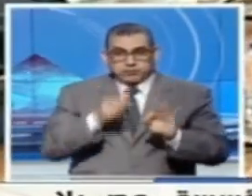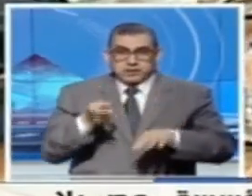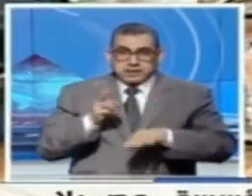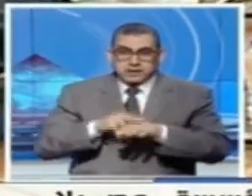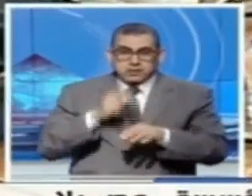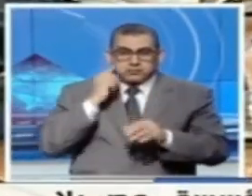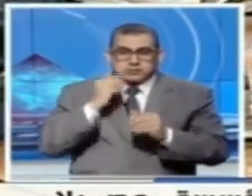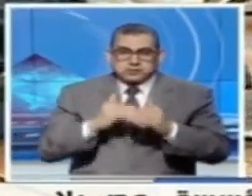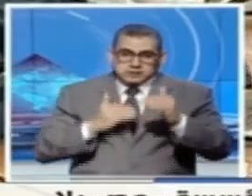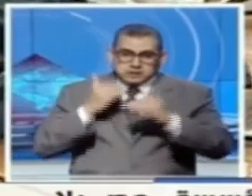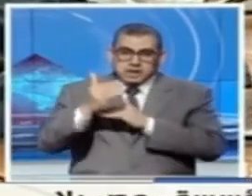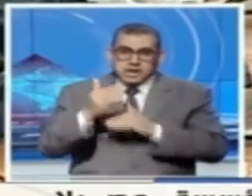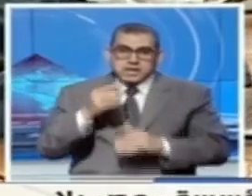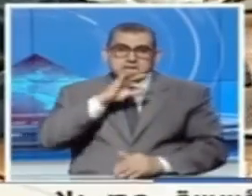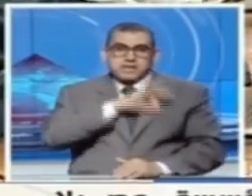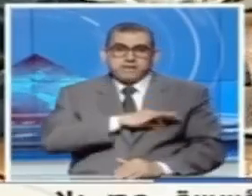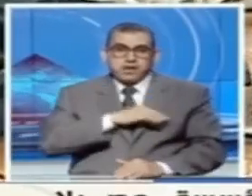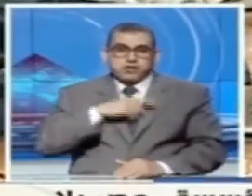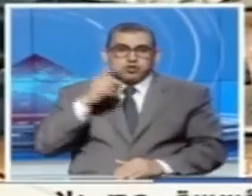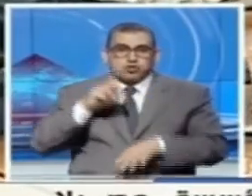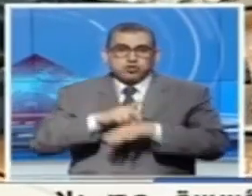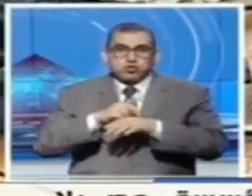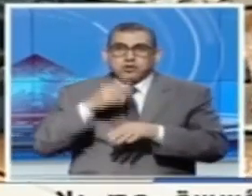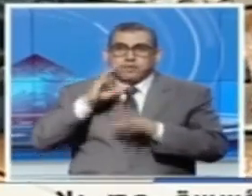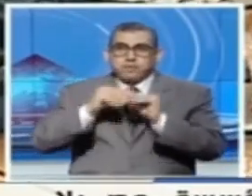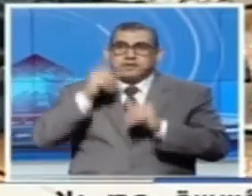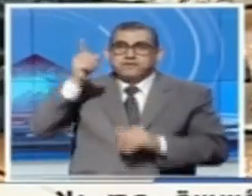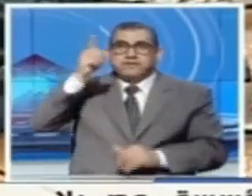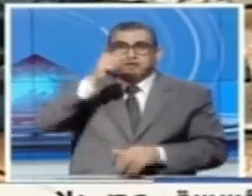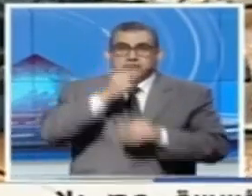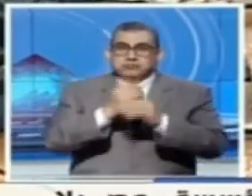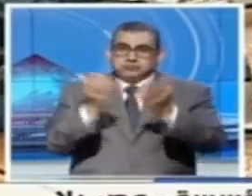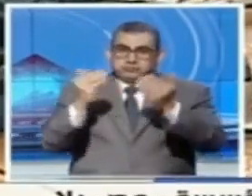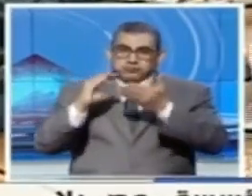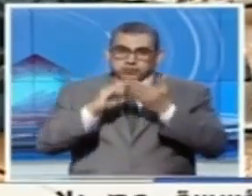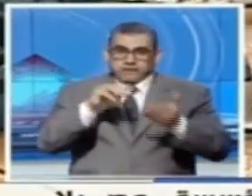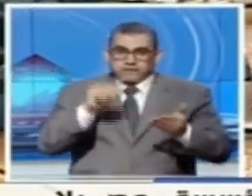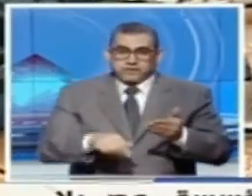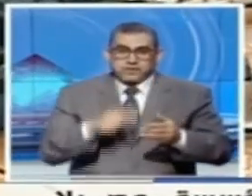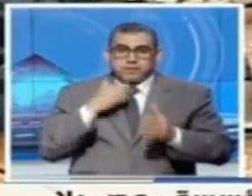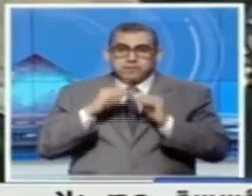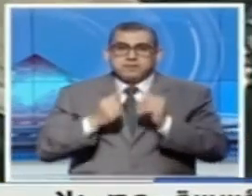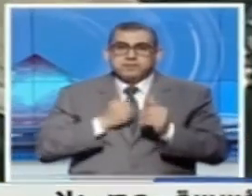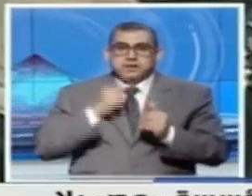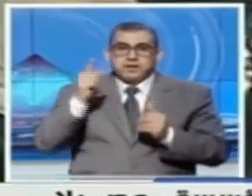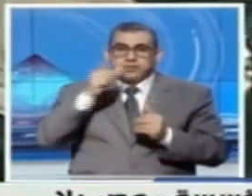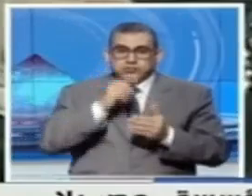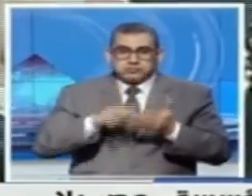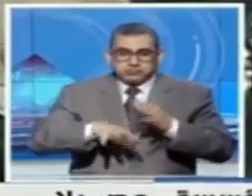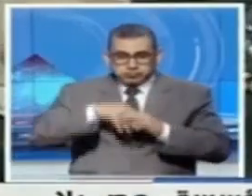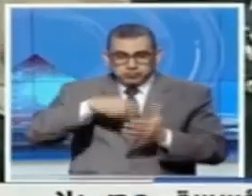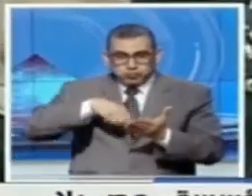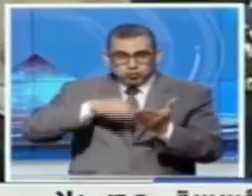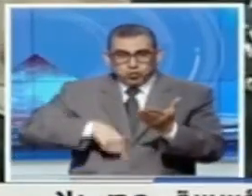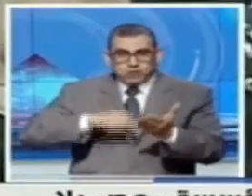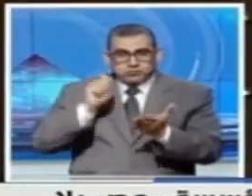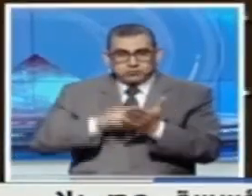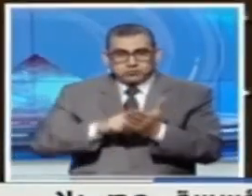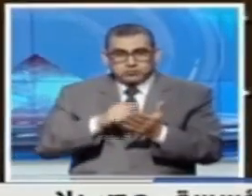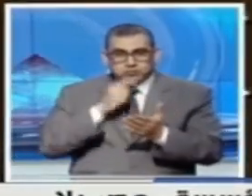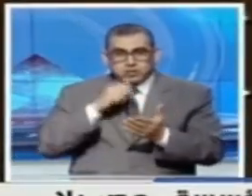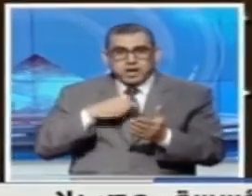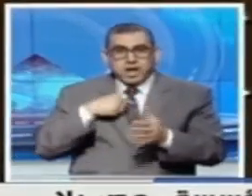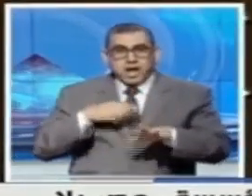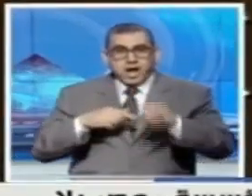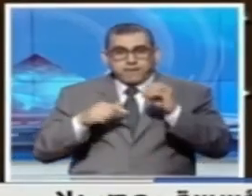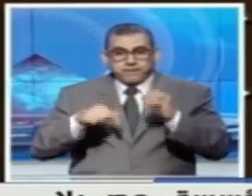تعظيم الاستفادة من الأطباء المصريين بالخارج، أهم ما أكد عليه القائمون على تنفيذ البروتوكول. احنا عاملين